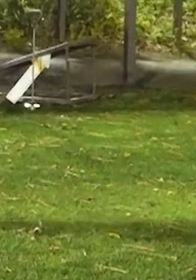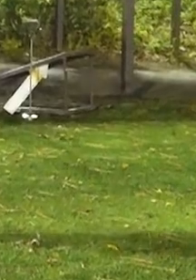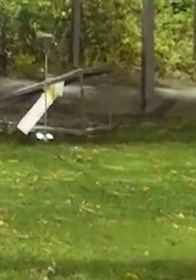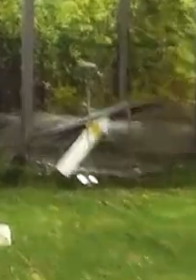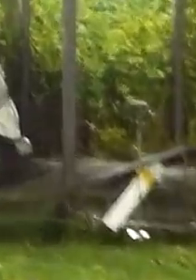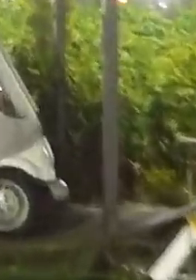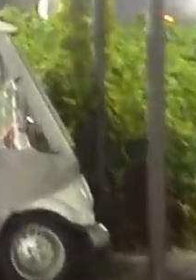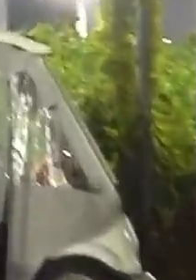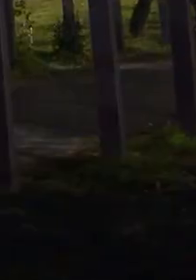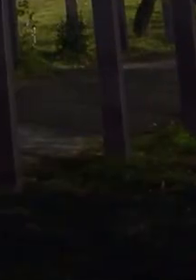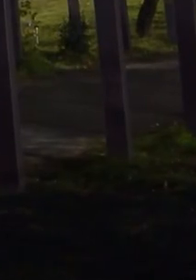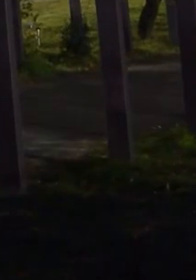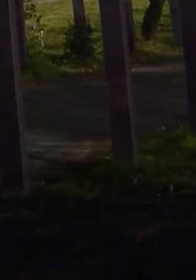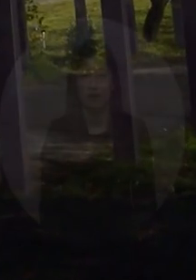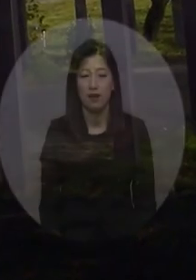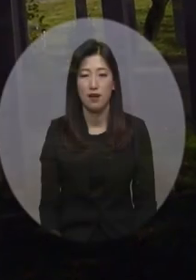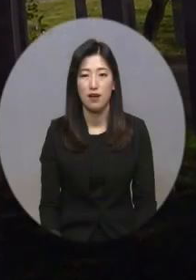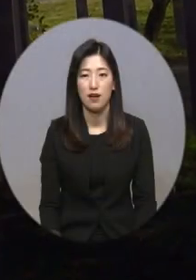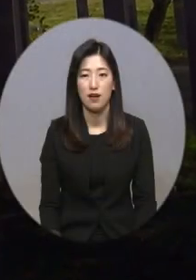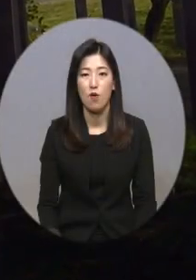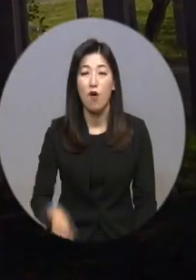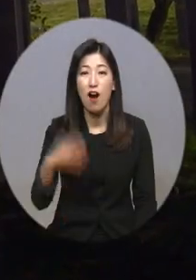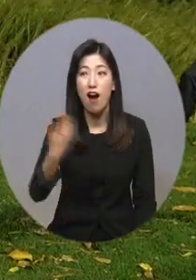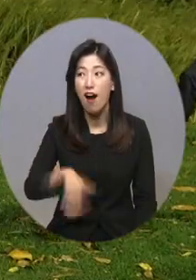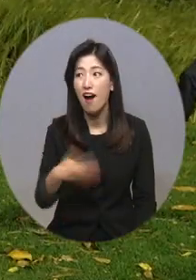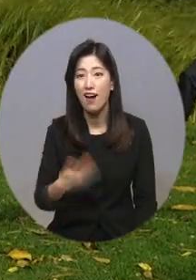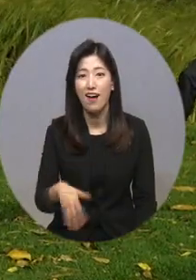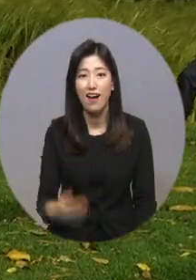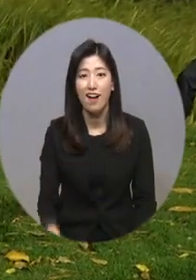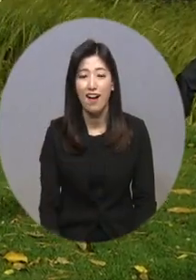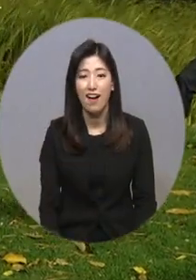어려운 나와 너 있으